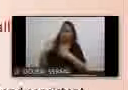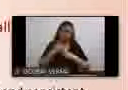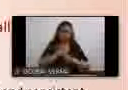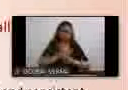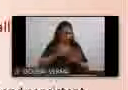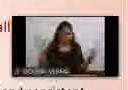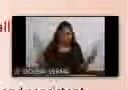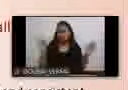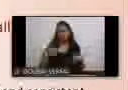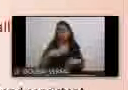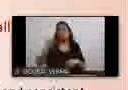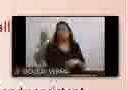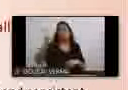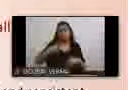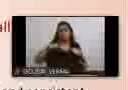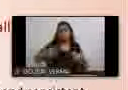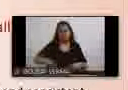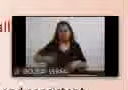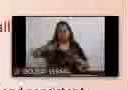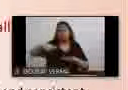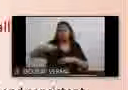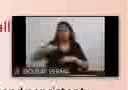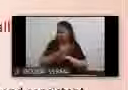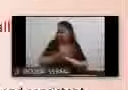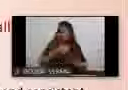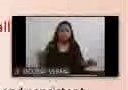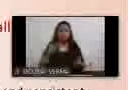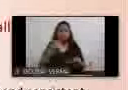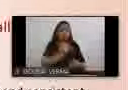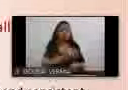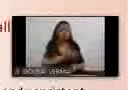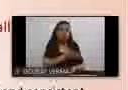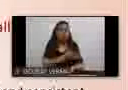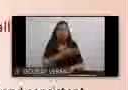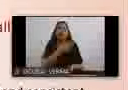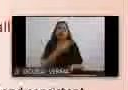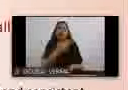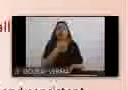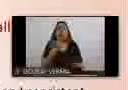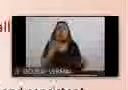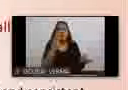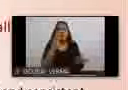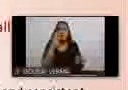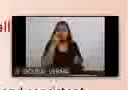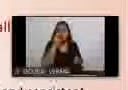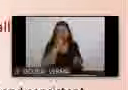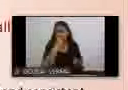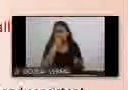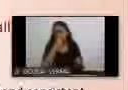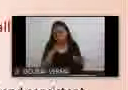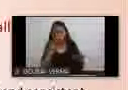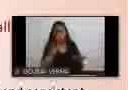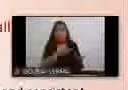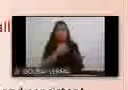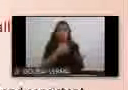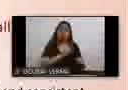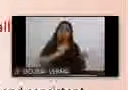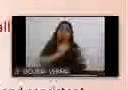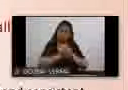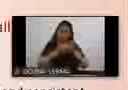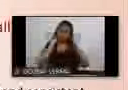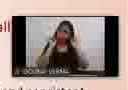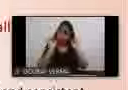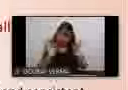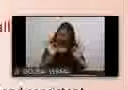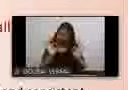जब तक ये मेरी बच्ची ठीक नहीं हो जाएगी. दिस ठीक वर्ड इज वेरी ट्रिकी. हमने कहा आप